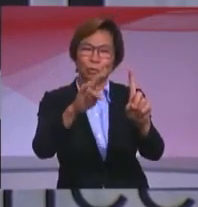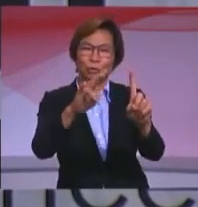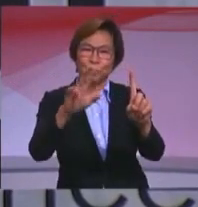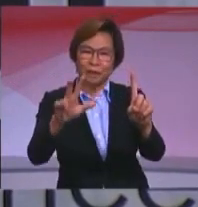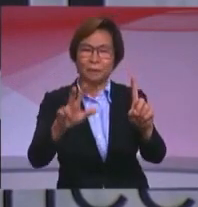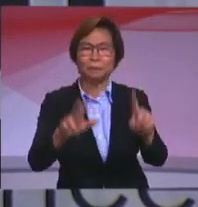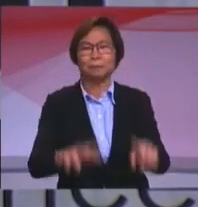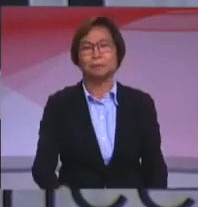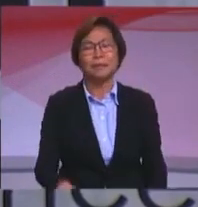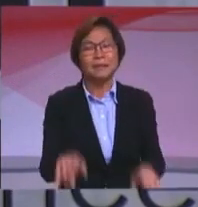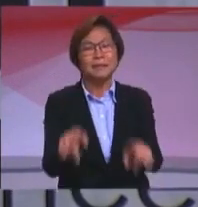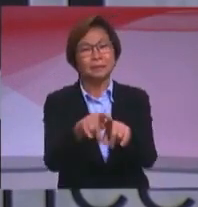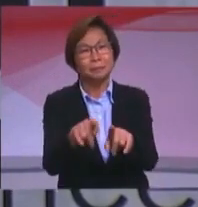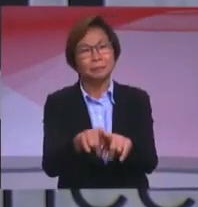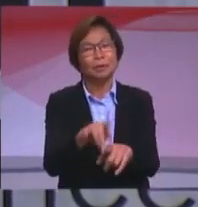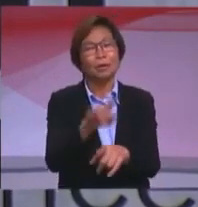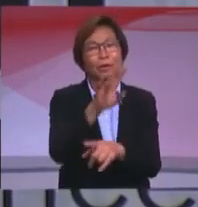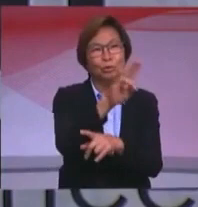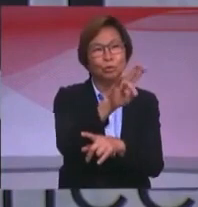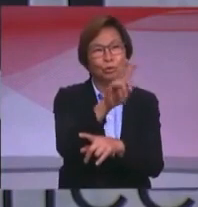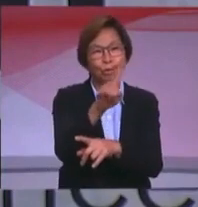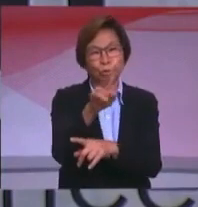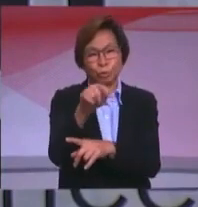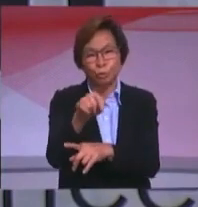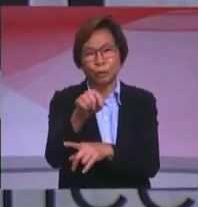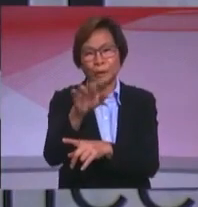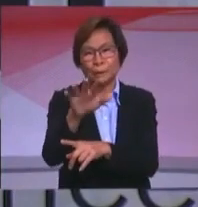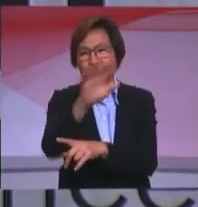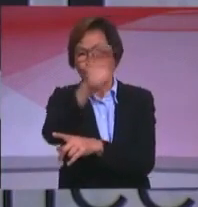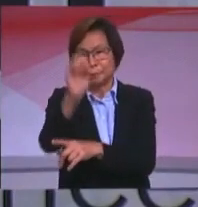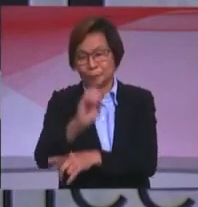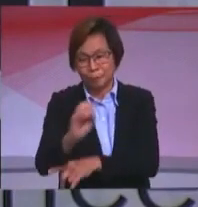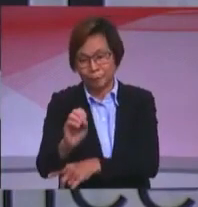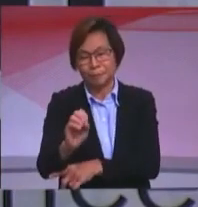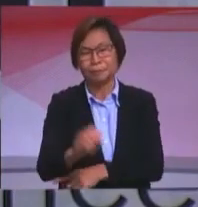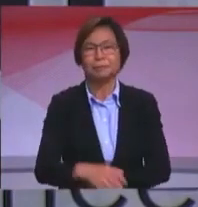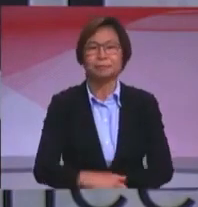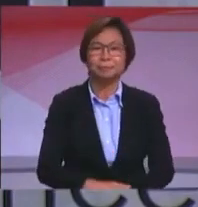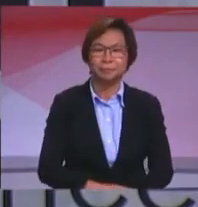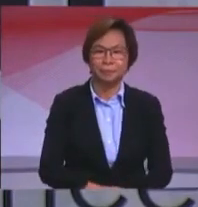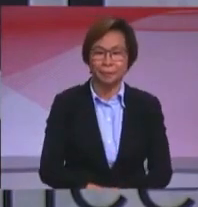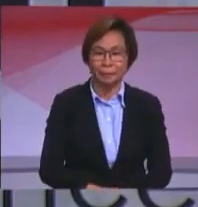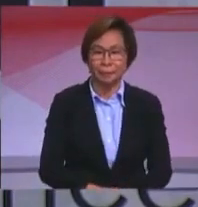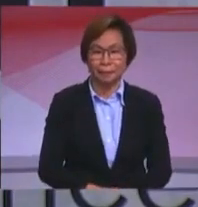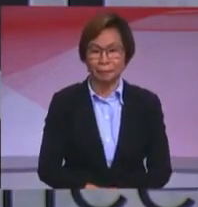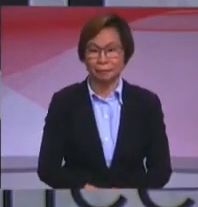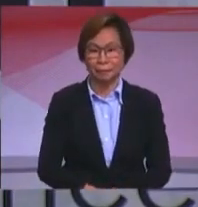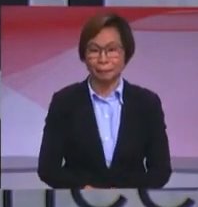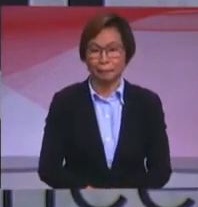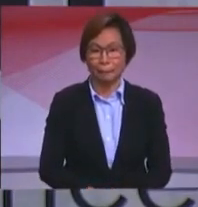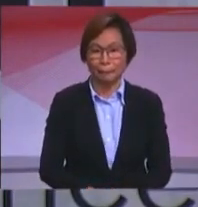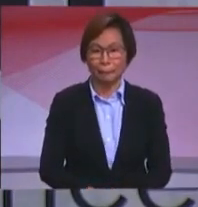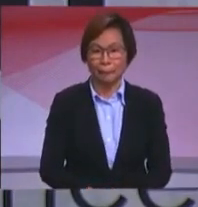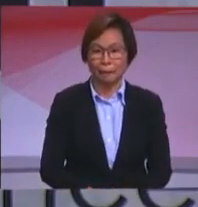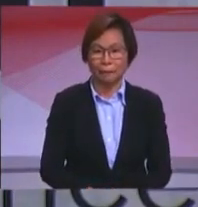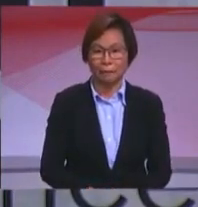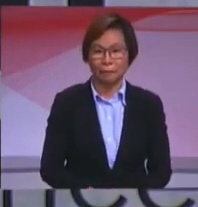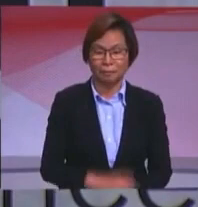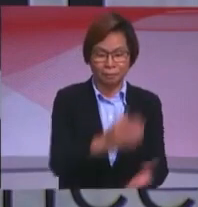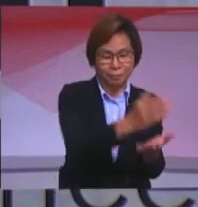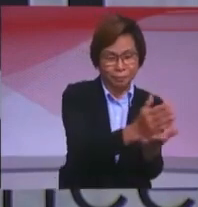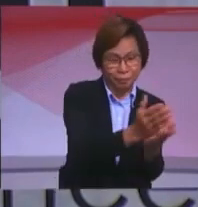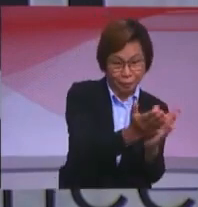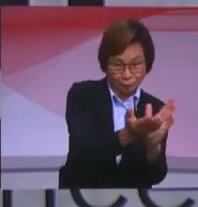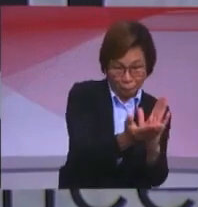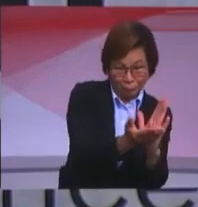31,073 kes, iaitu bersamaan dengan 72.5% daripada jumlah keseluruhan kes. Pecahan kes